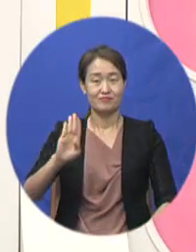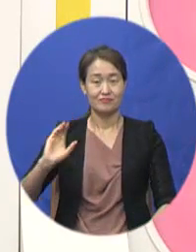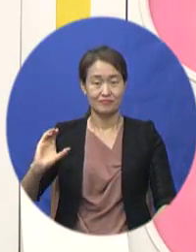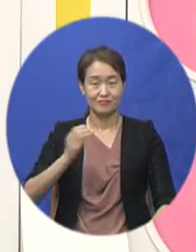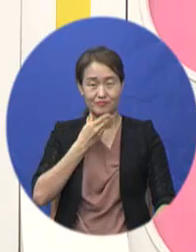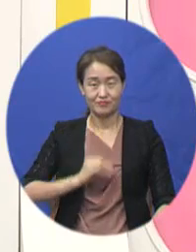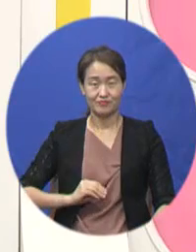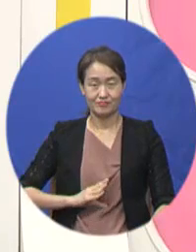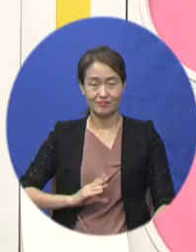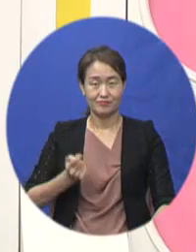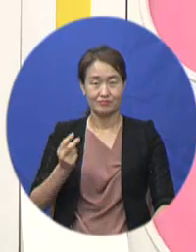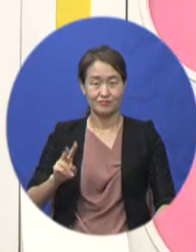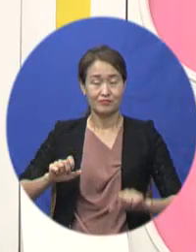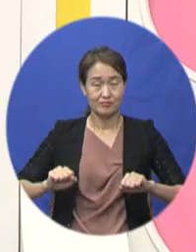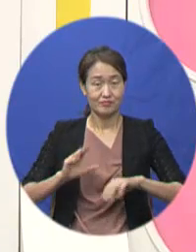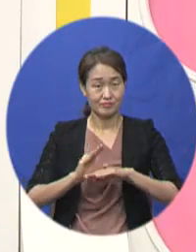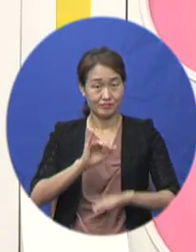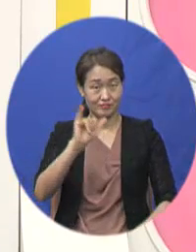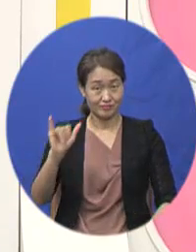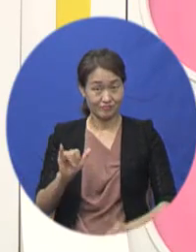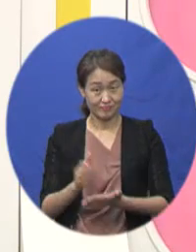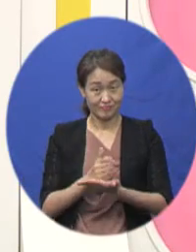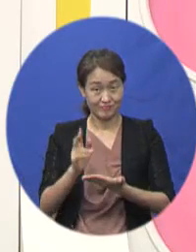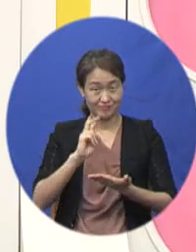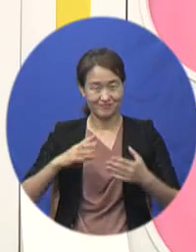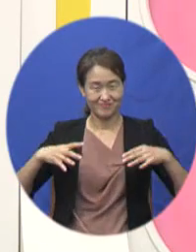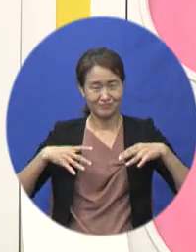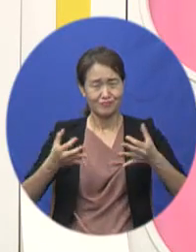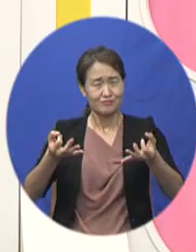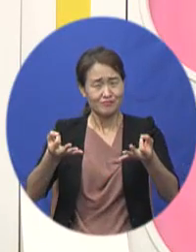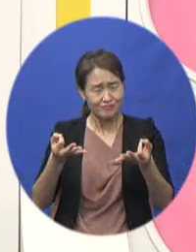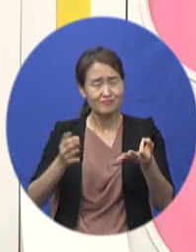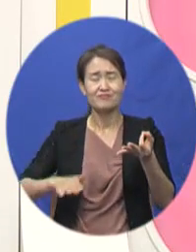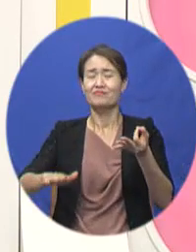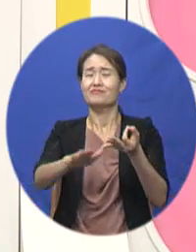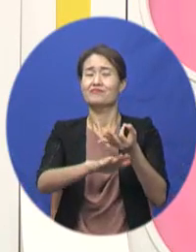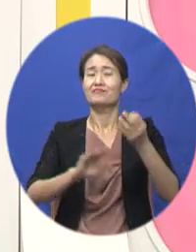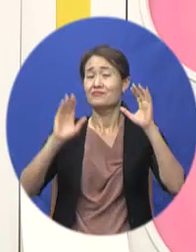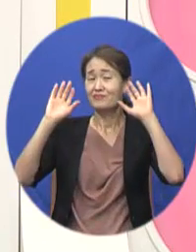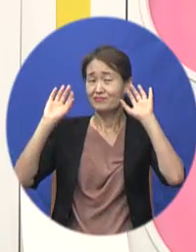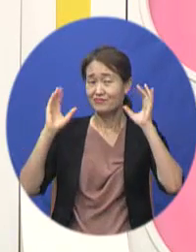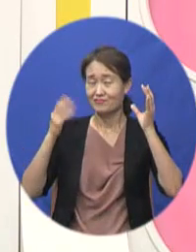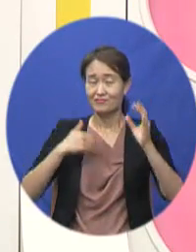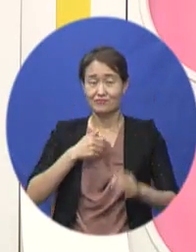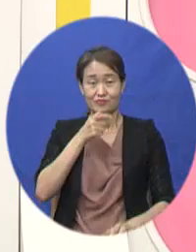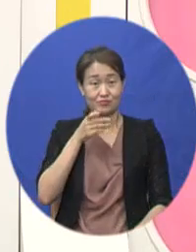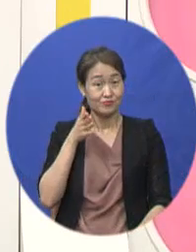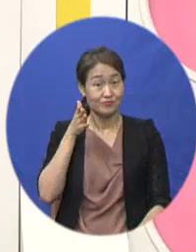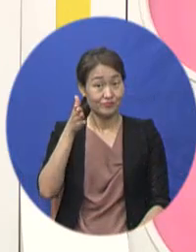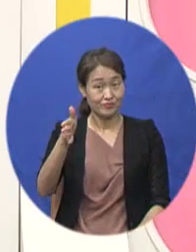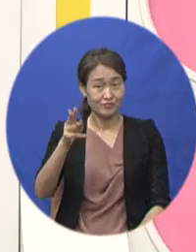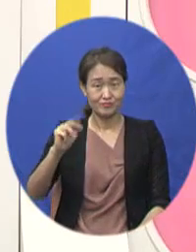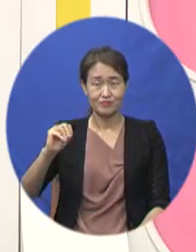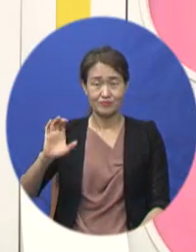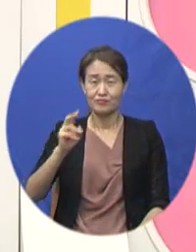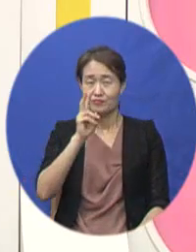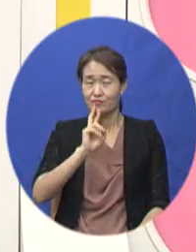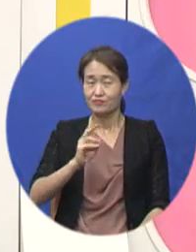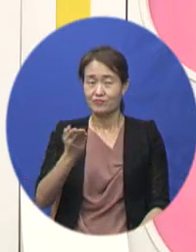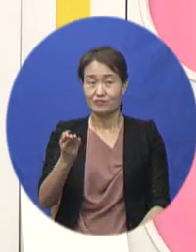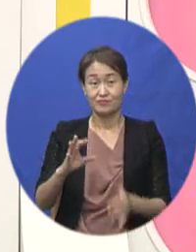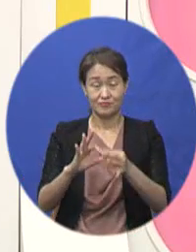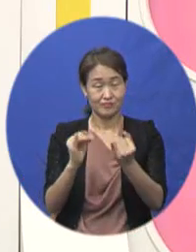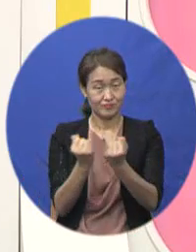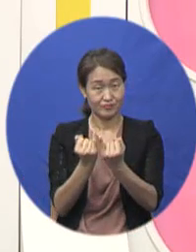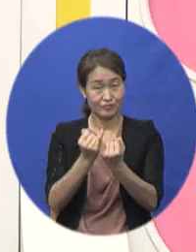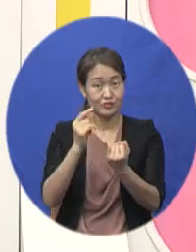WBC 국제TV 생방송 전국 나눔 노래자랑에 오신 시청자 여러분 환영합니다. 저는 수요일 MC 휘파람 당신의